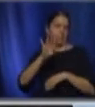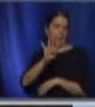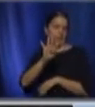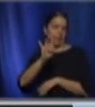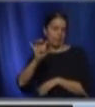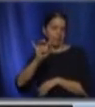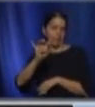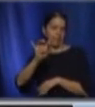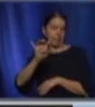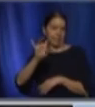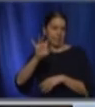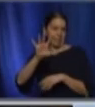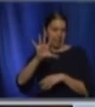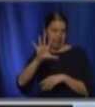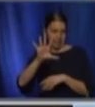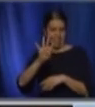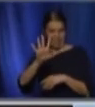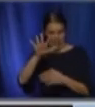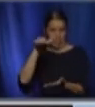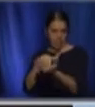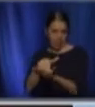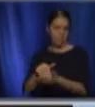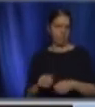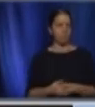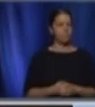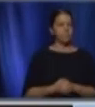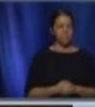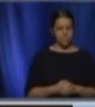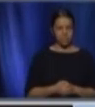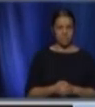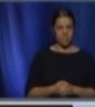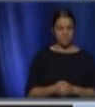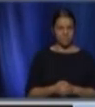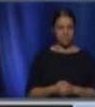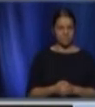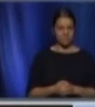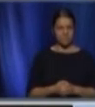c'est quand même une bonne proportion là, qu'on a réussi à stabiliser.